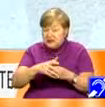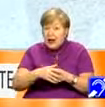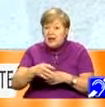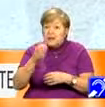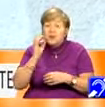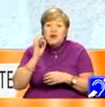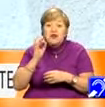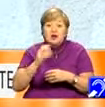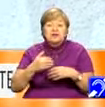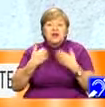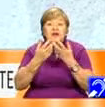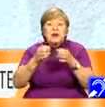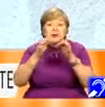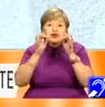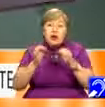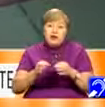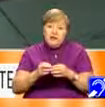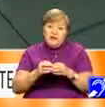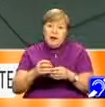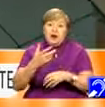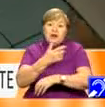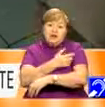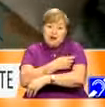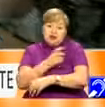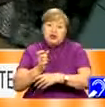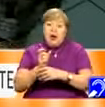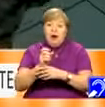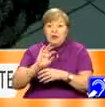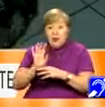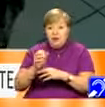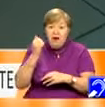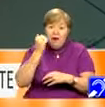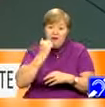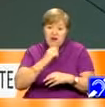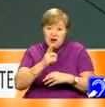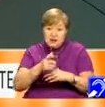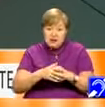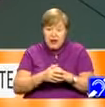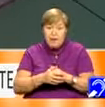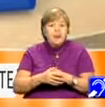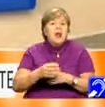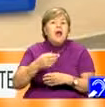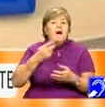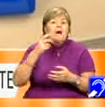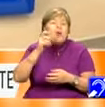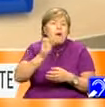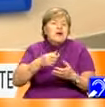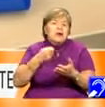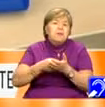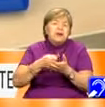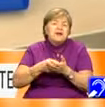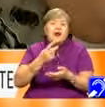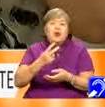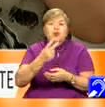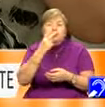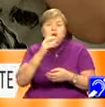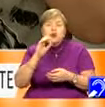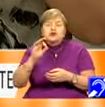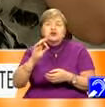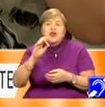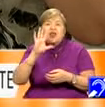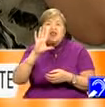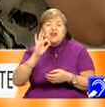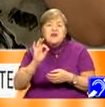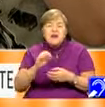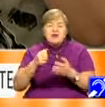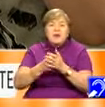în eliberarea de certificate de vaccinare anticovid falsificate. Prețul unui astfel de document era între 250 și